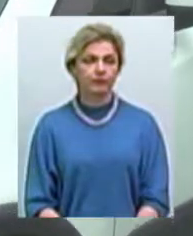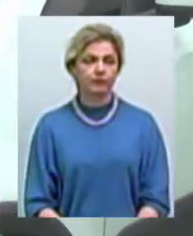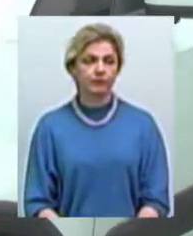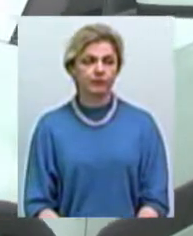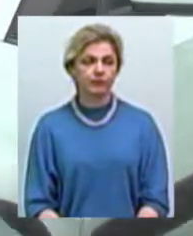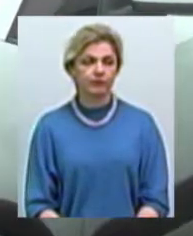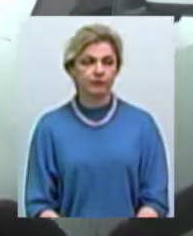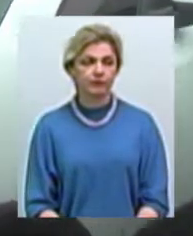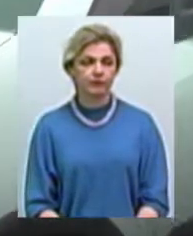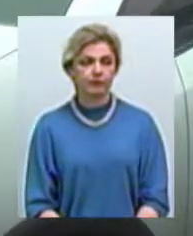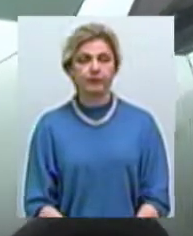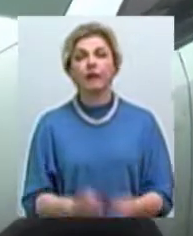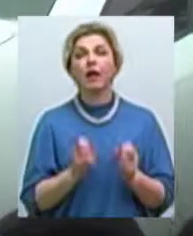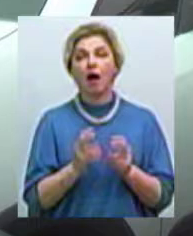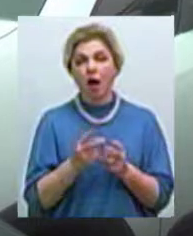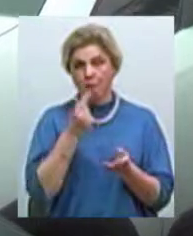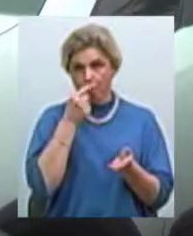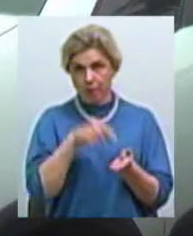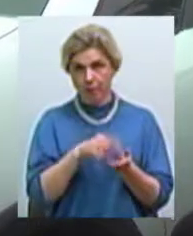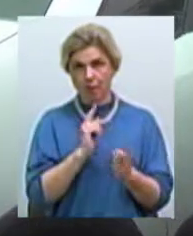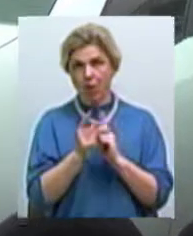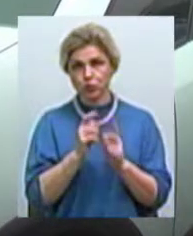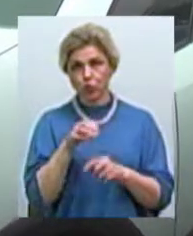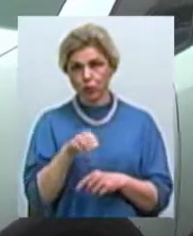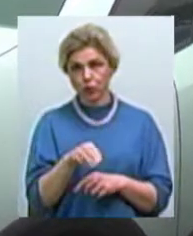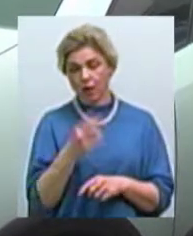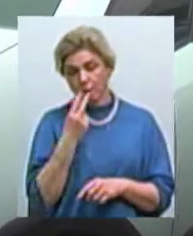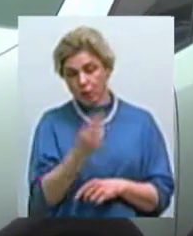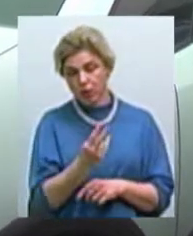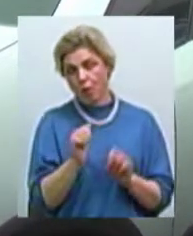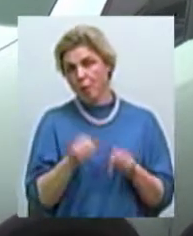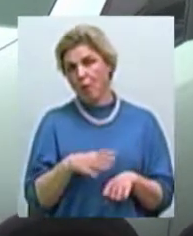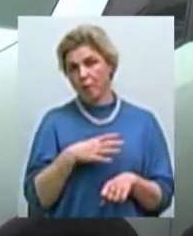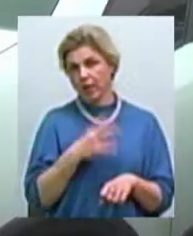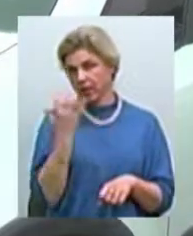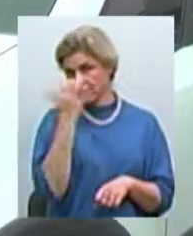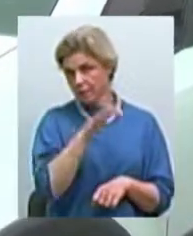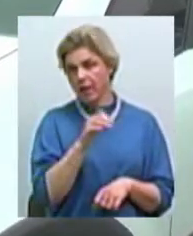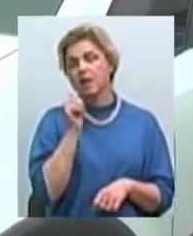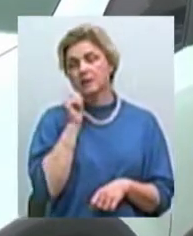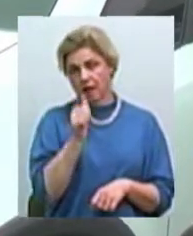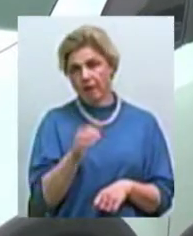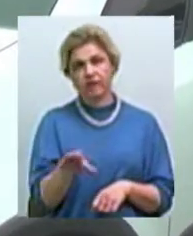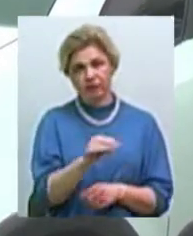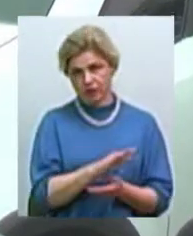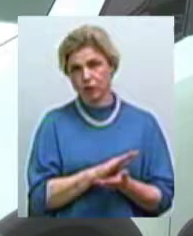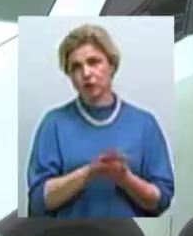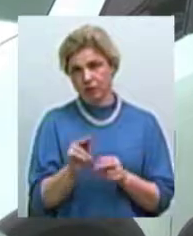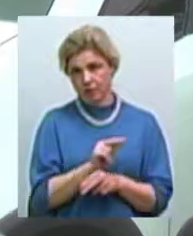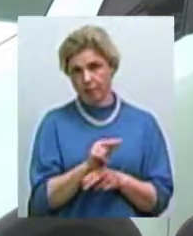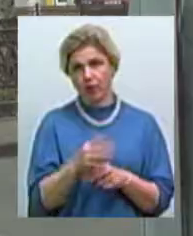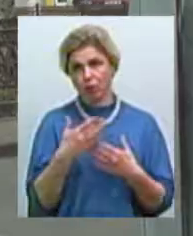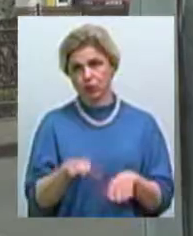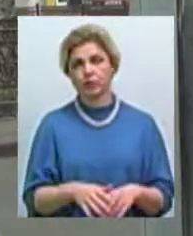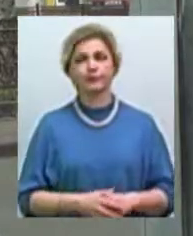Як оказалось? Ну, як опинилась на маршруті? Продивились, так може чогось не помітили. Завтра буде все усунено. Вже зняли таблички